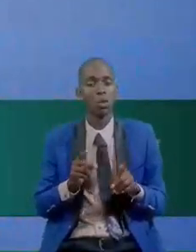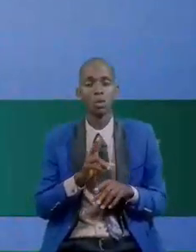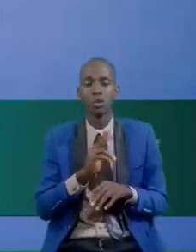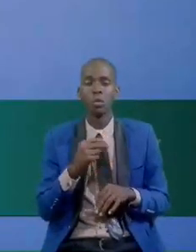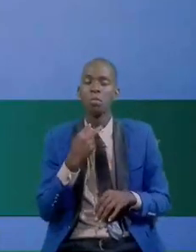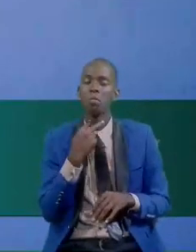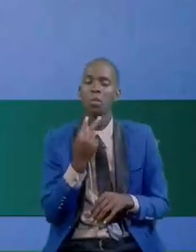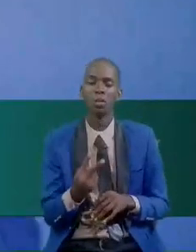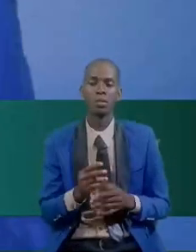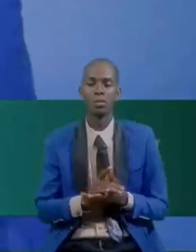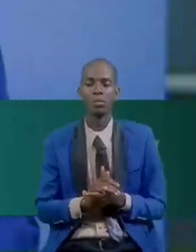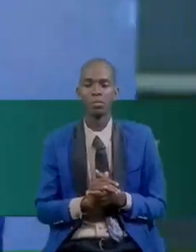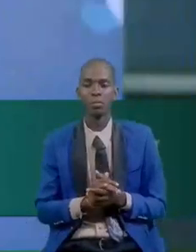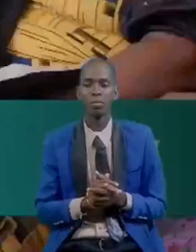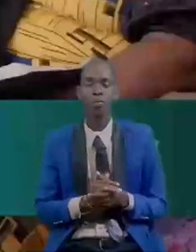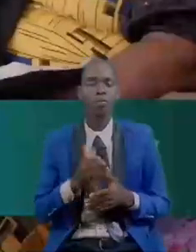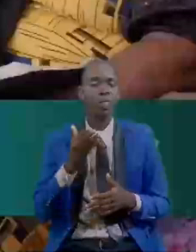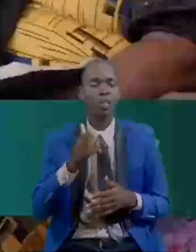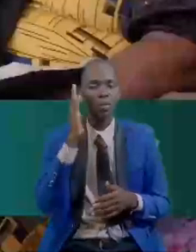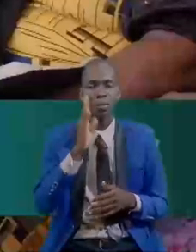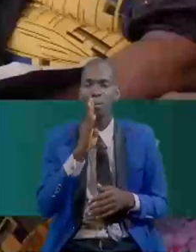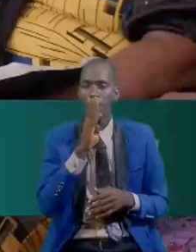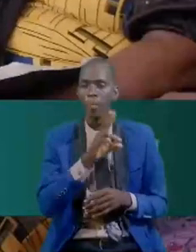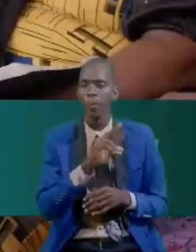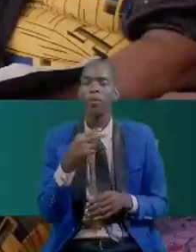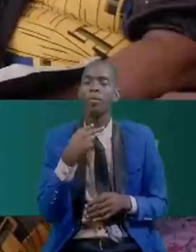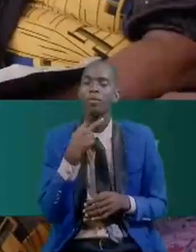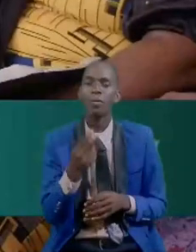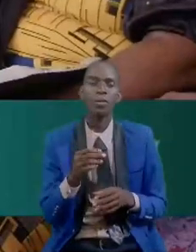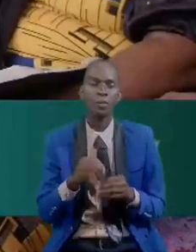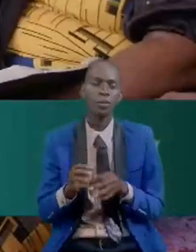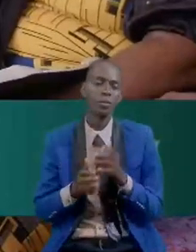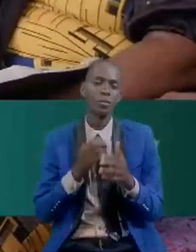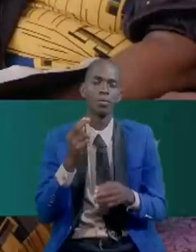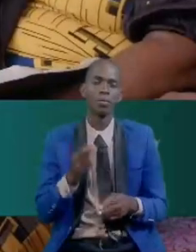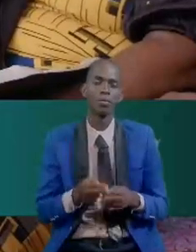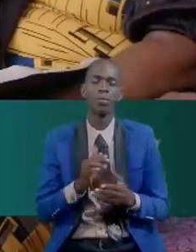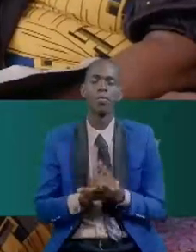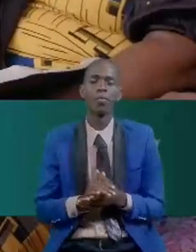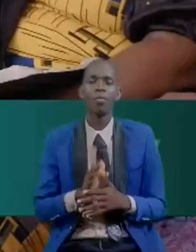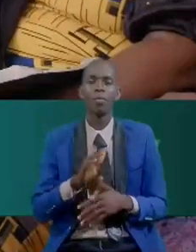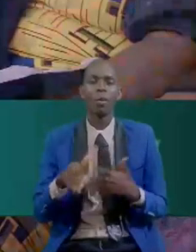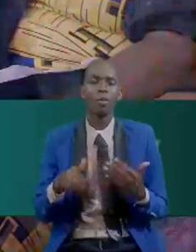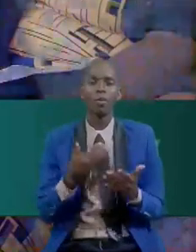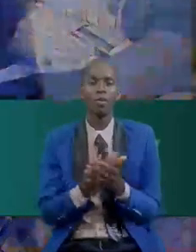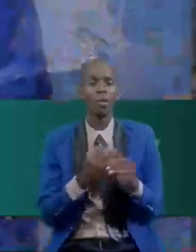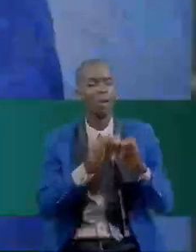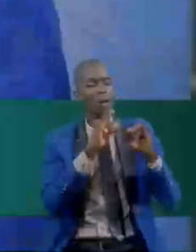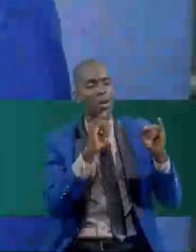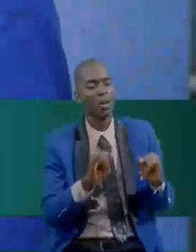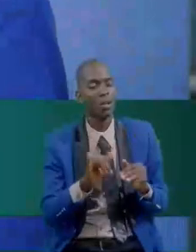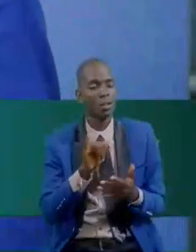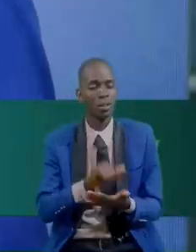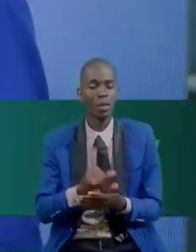il n'y a ni voix. Et il n'y aura pas de voix. Vous savez, tous ces idoles que les